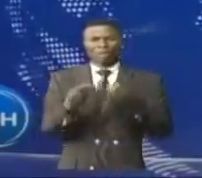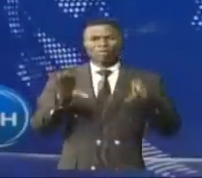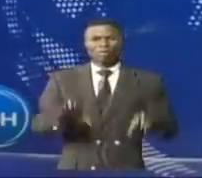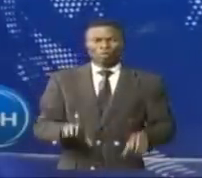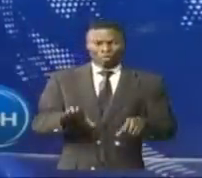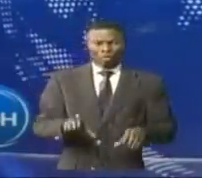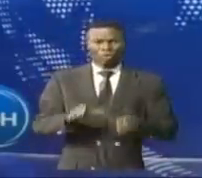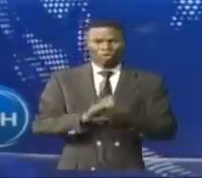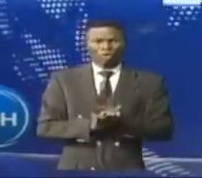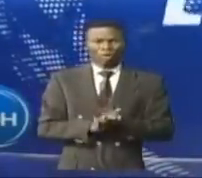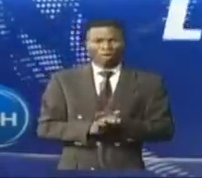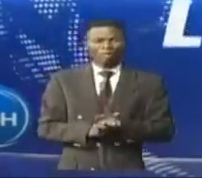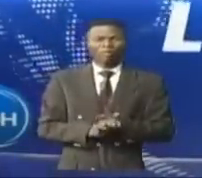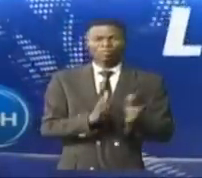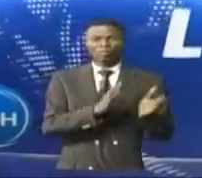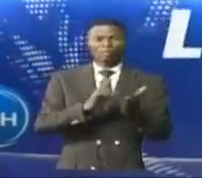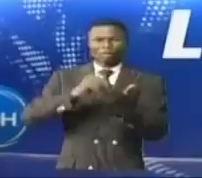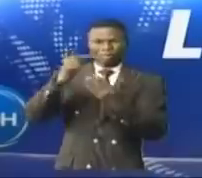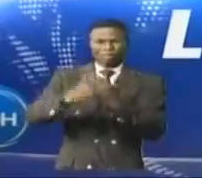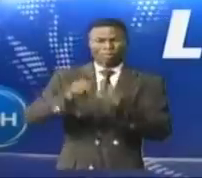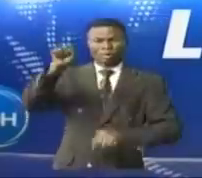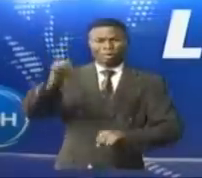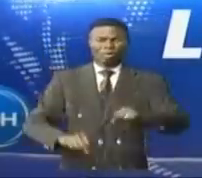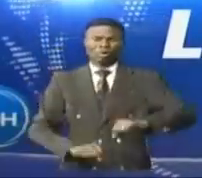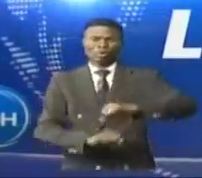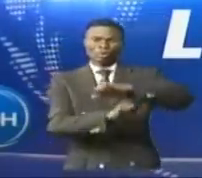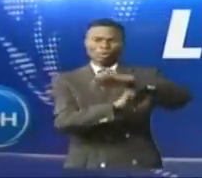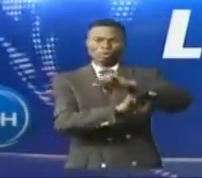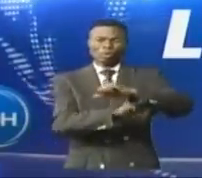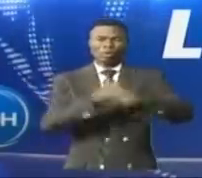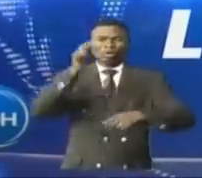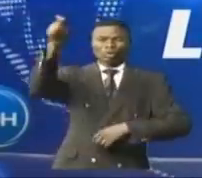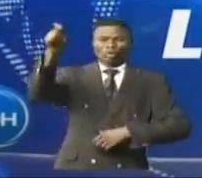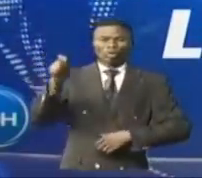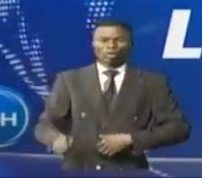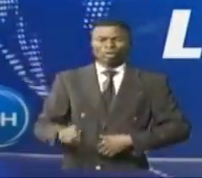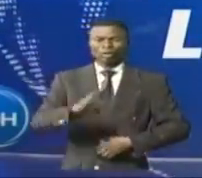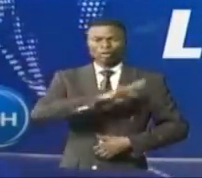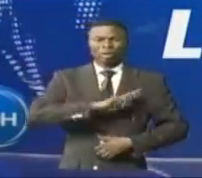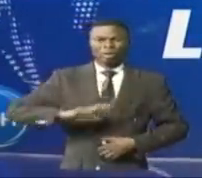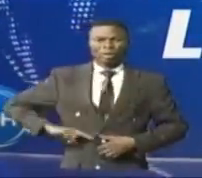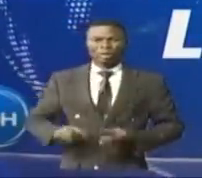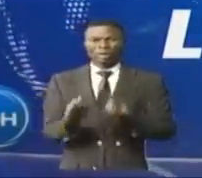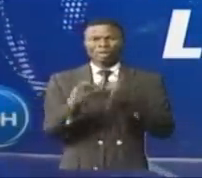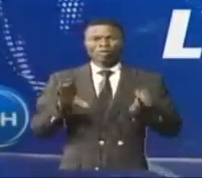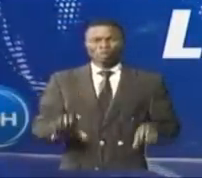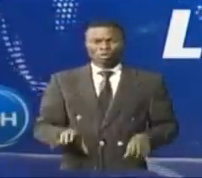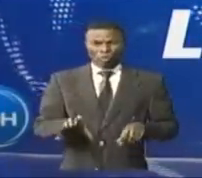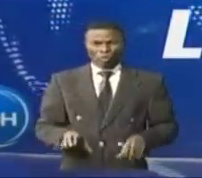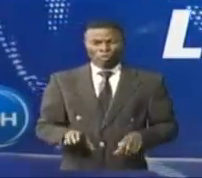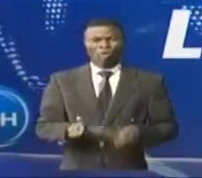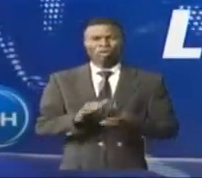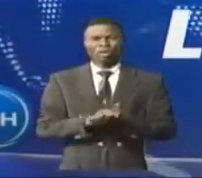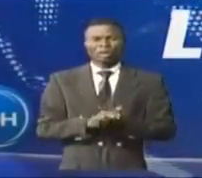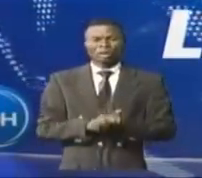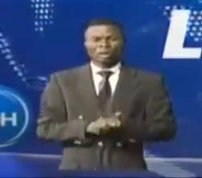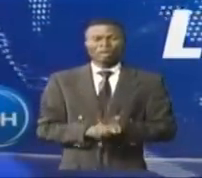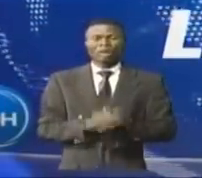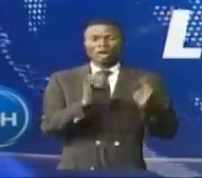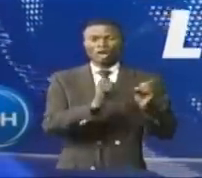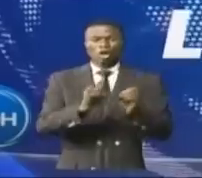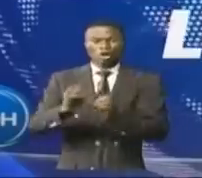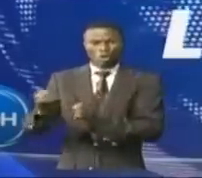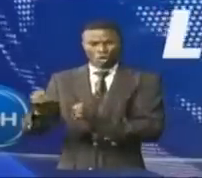Congo, cela en prévision de la marche de soutien aux forces armées de la République démocratique du Congo, qui sera